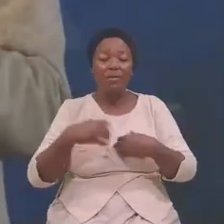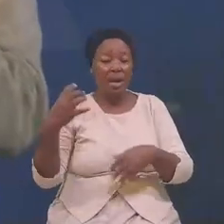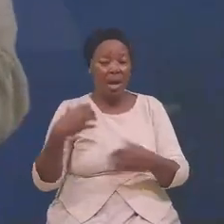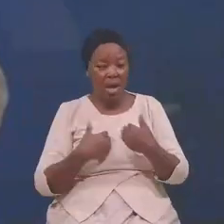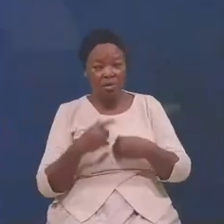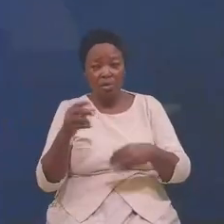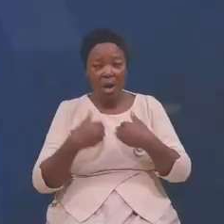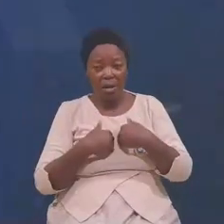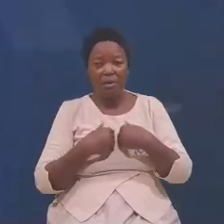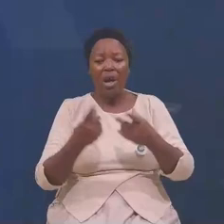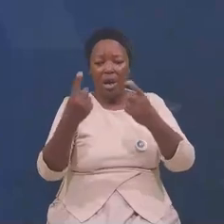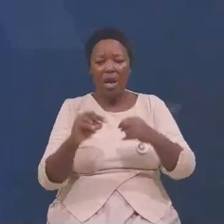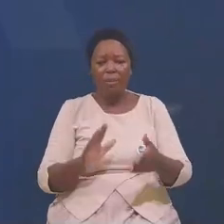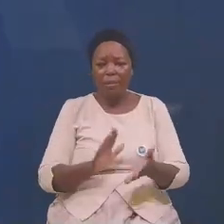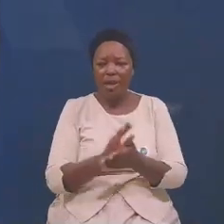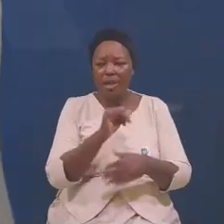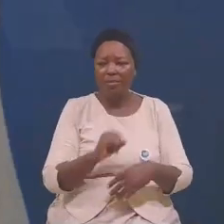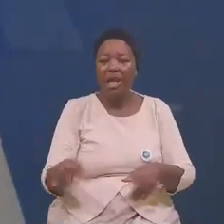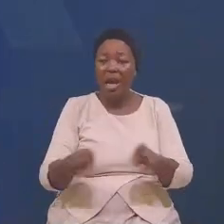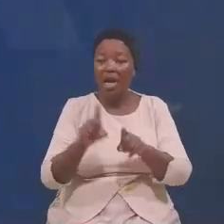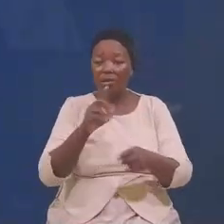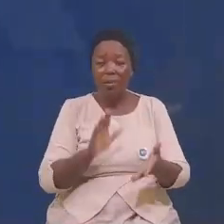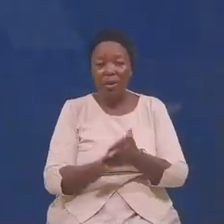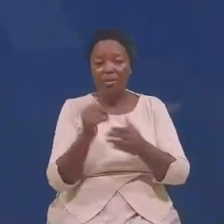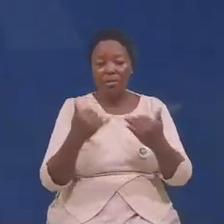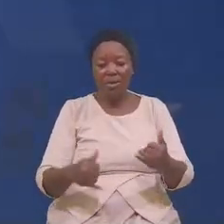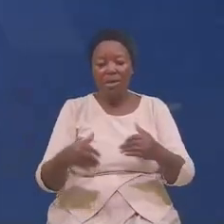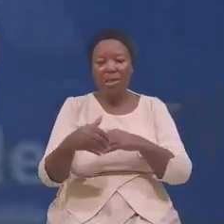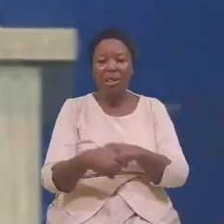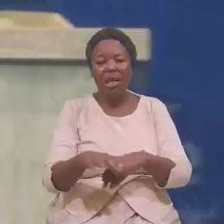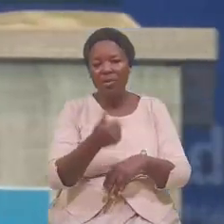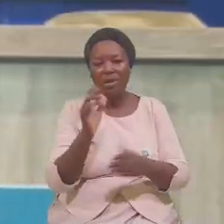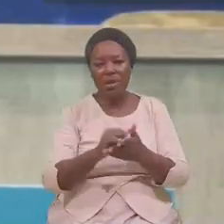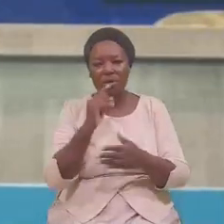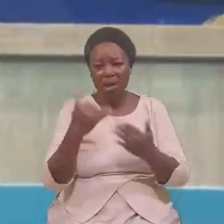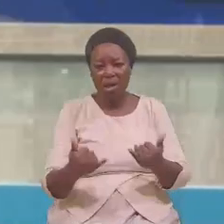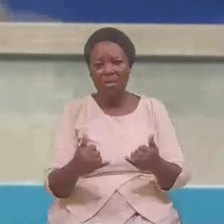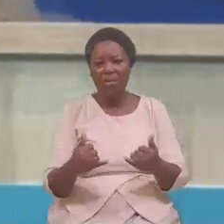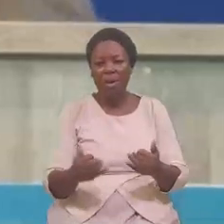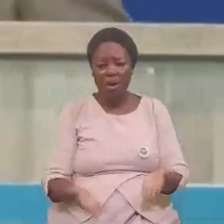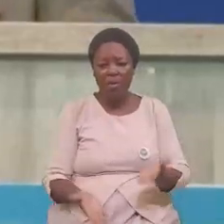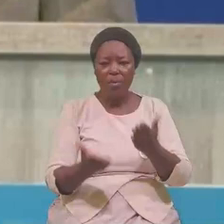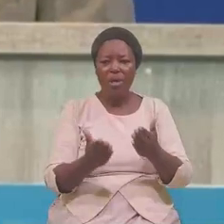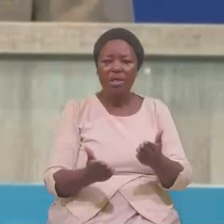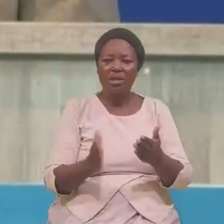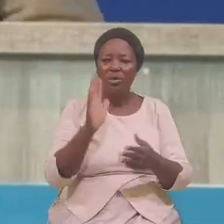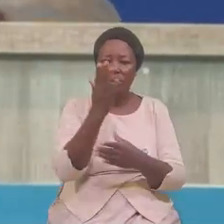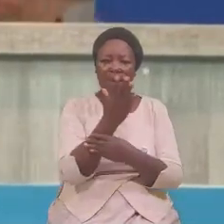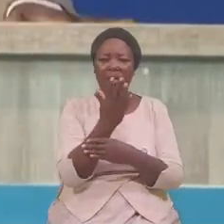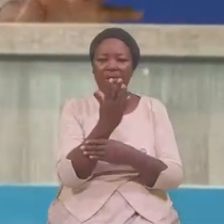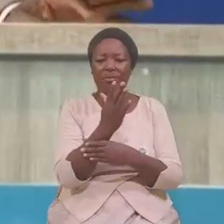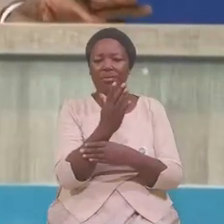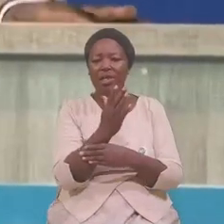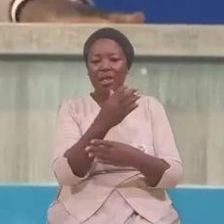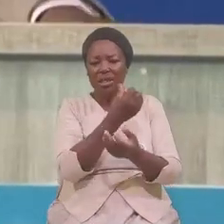Viens par la foi. Et comme tu crois ce soir, n'importe où tu es, lève simplement ta main. Le